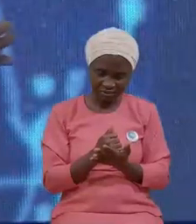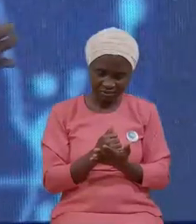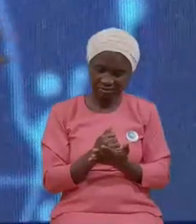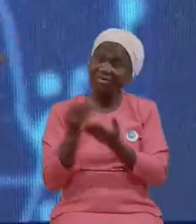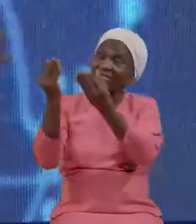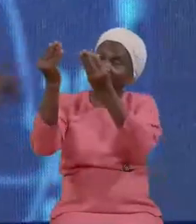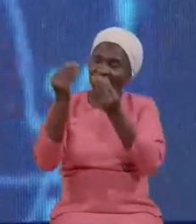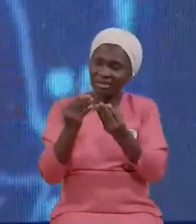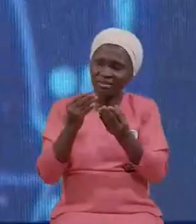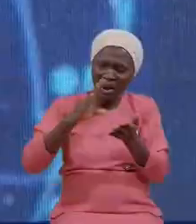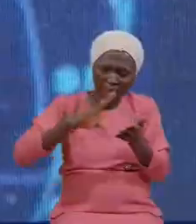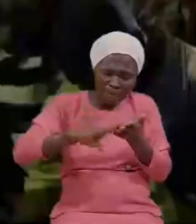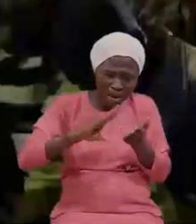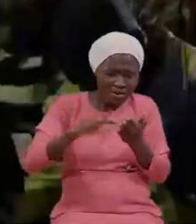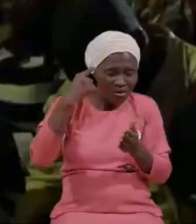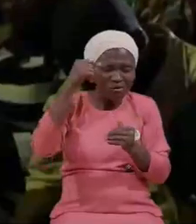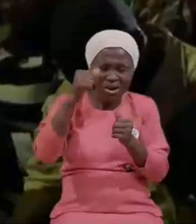Accorde le pardon à tout le monde.